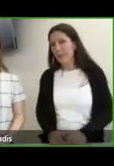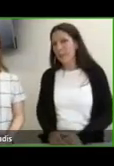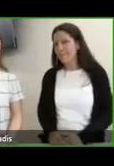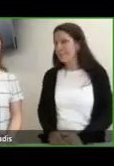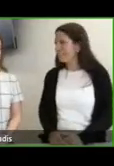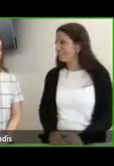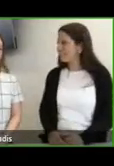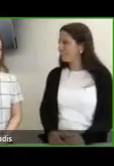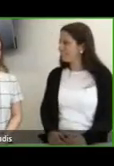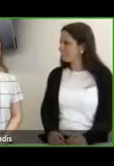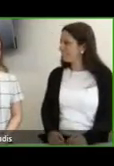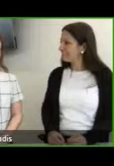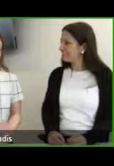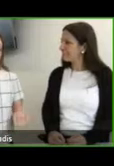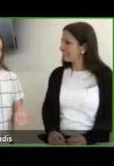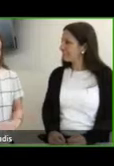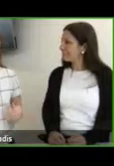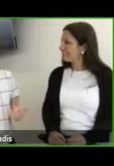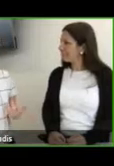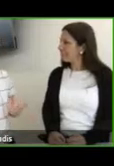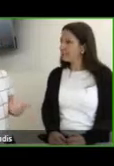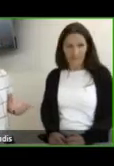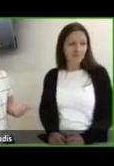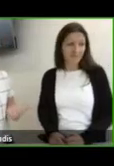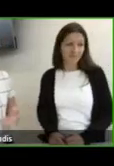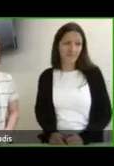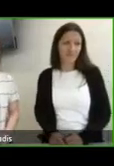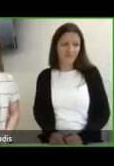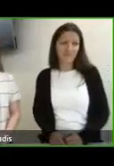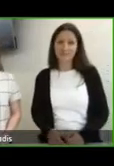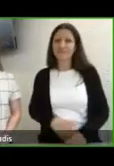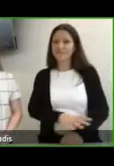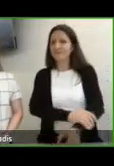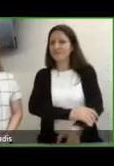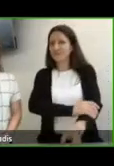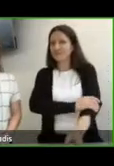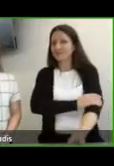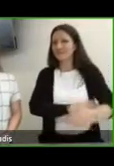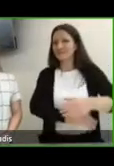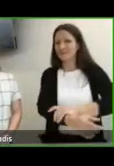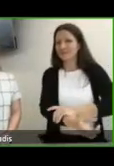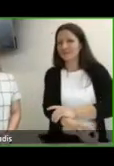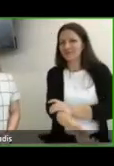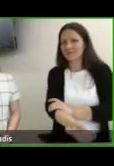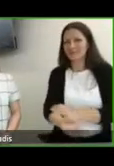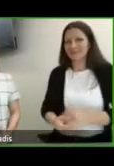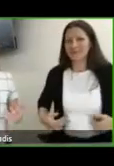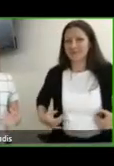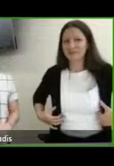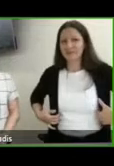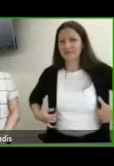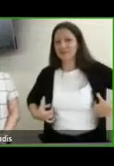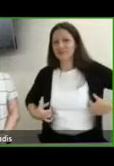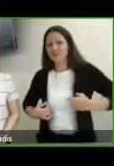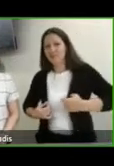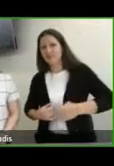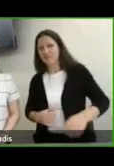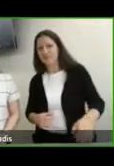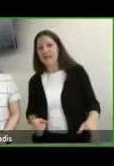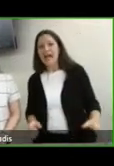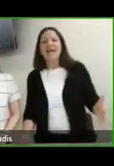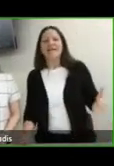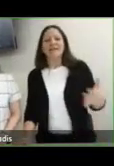peu obsolète finalement à l'ère, ben du moins à l'ère du numérique. Là, donc, on pense qu'aller plus loin, ça serait